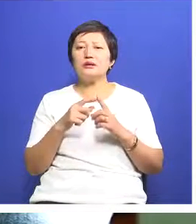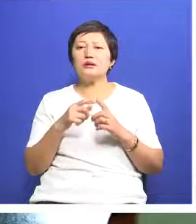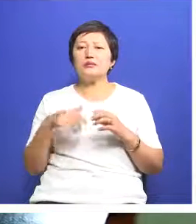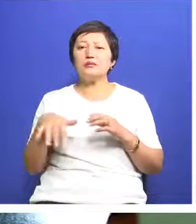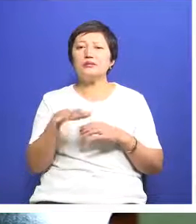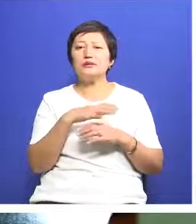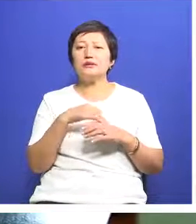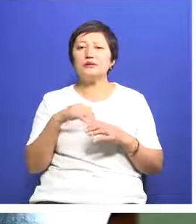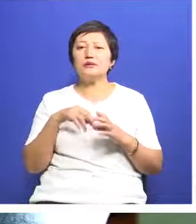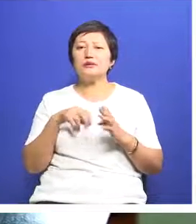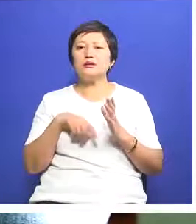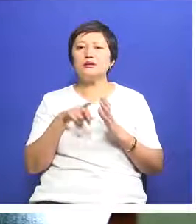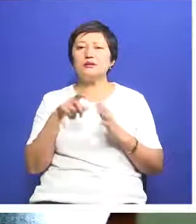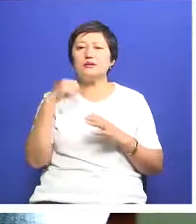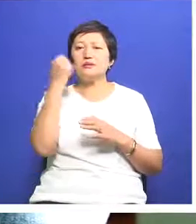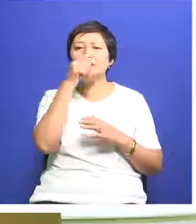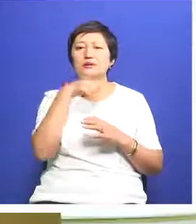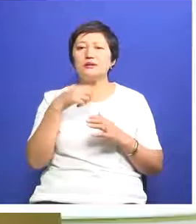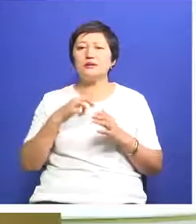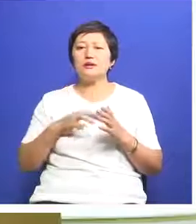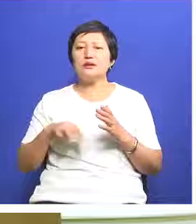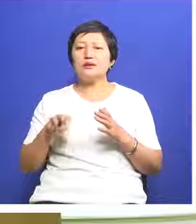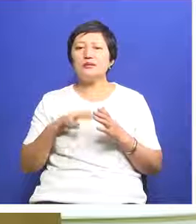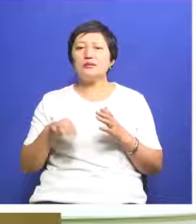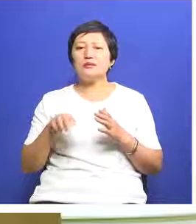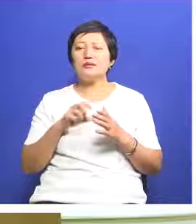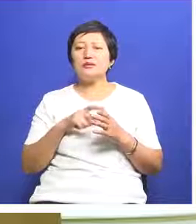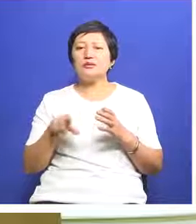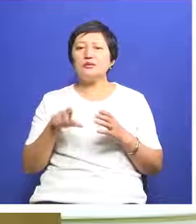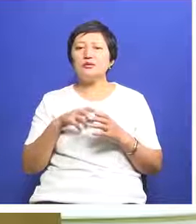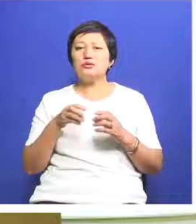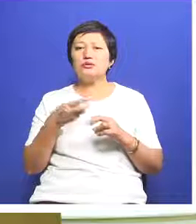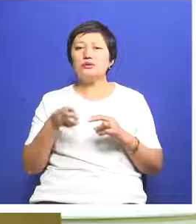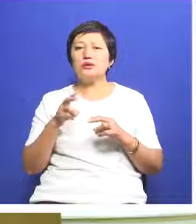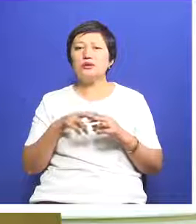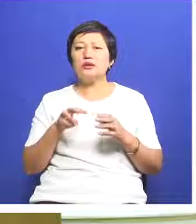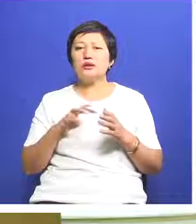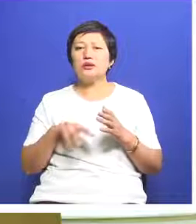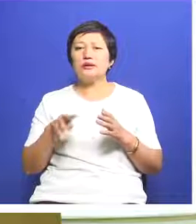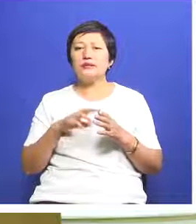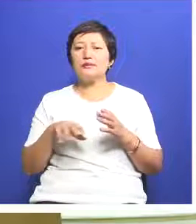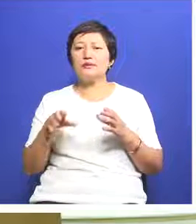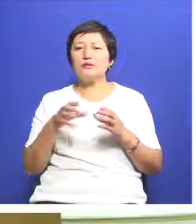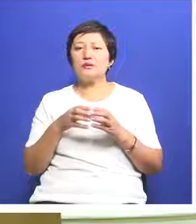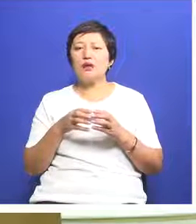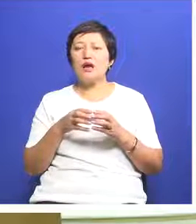Бізде жыл басынан бері 40 азаматтан өтініш түскен. 40-ында өтініш